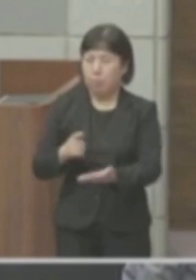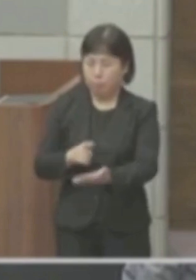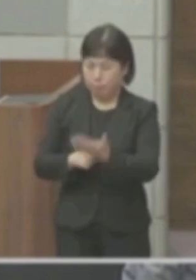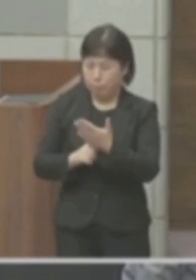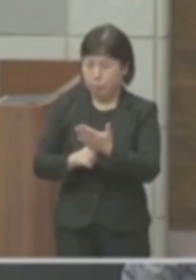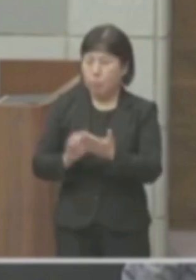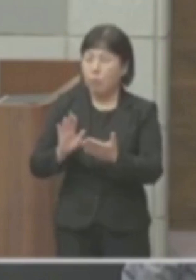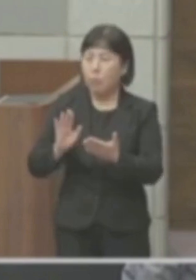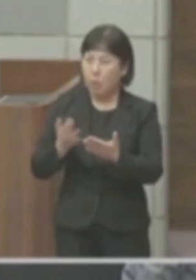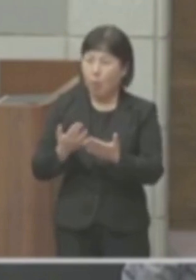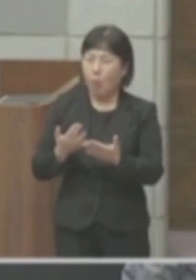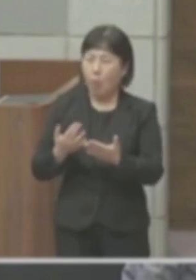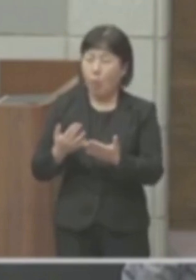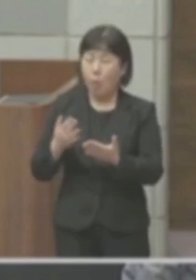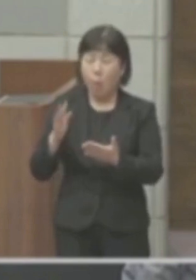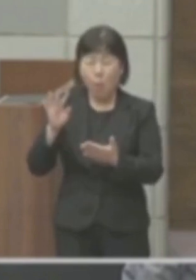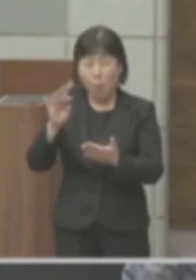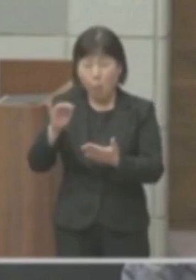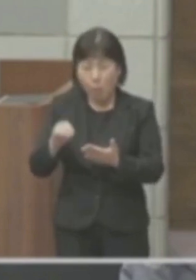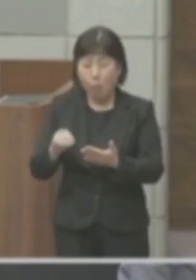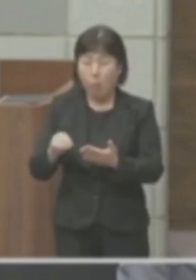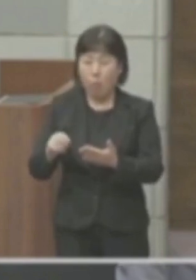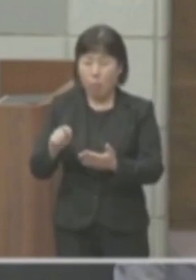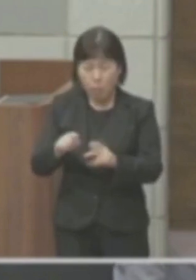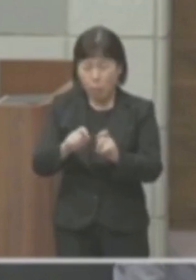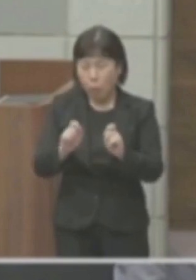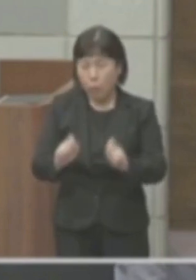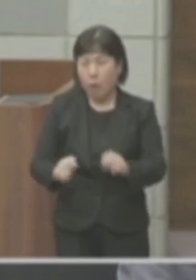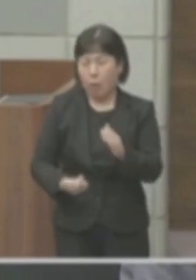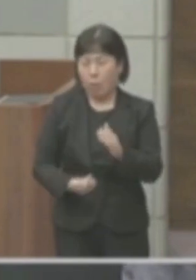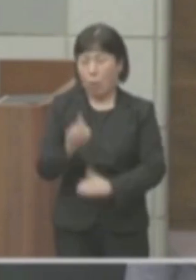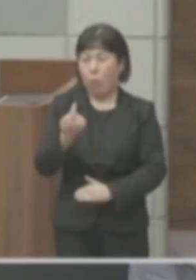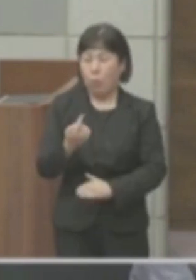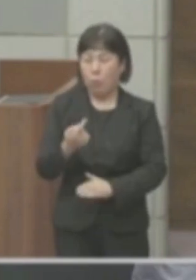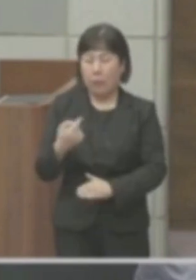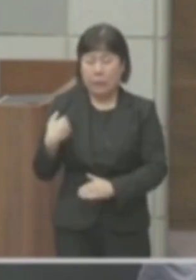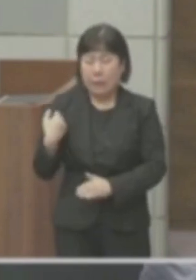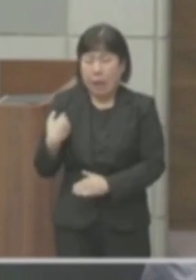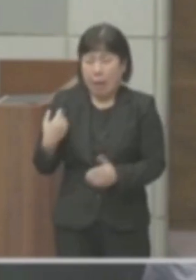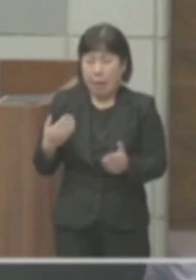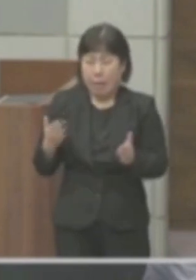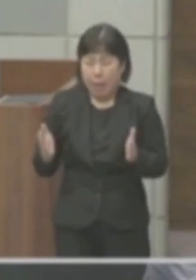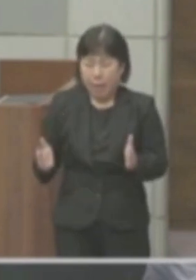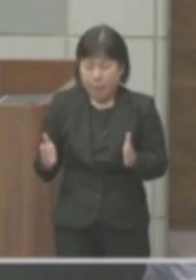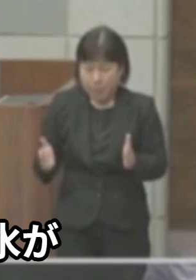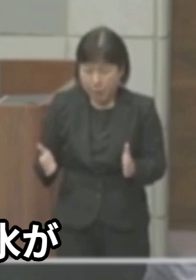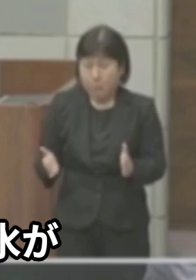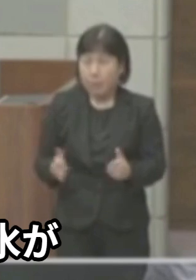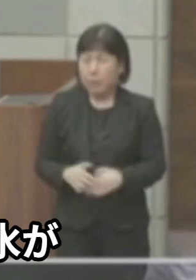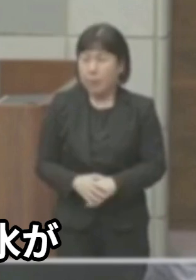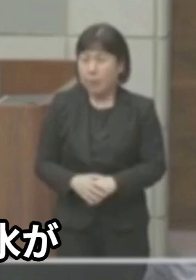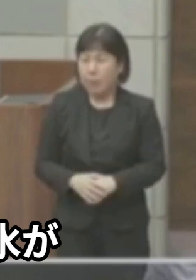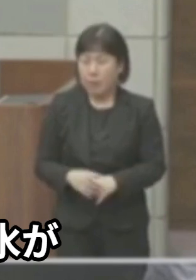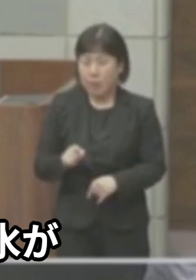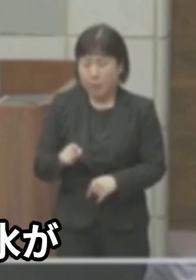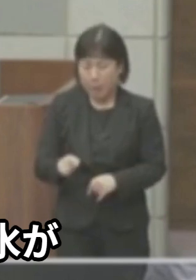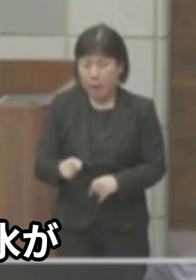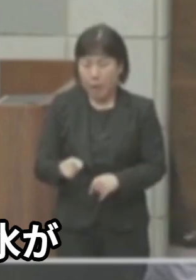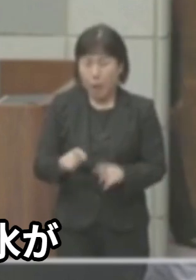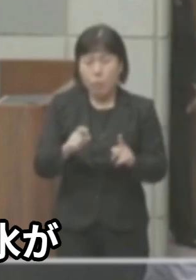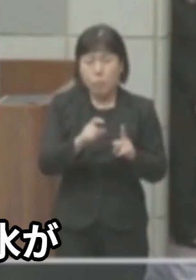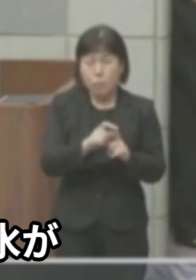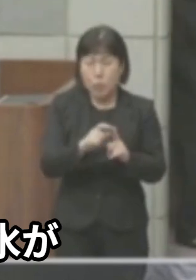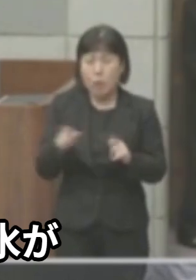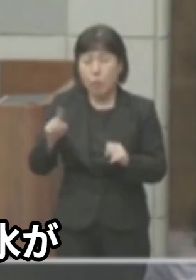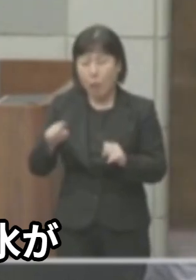けど、知らん間にこういう問題が起こってたということなんですね。だから知らん間にですね、高濃度の有機フッ素化合物を